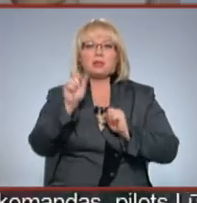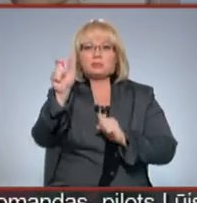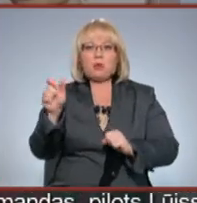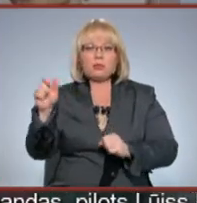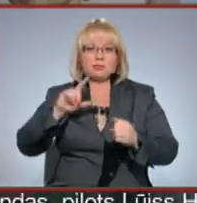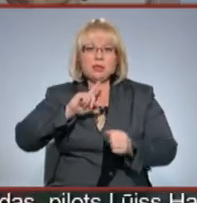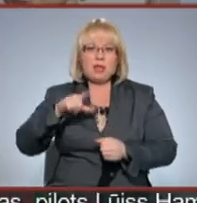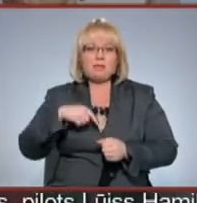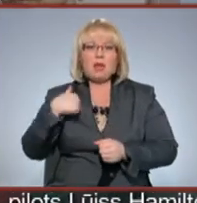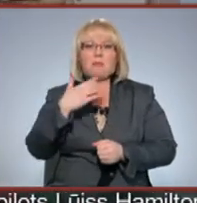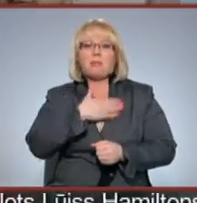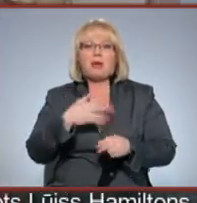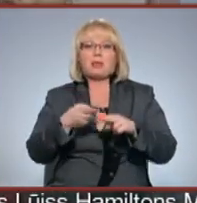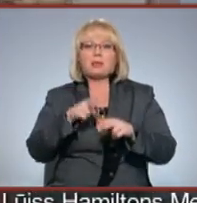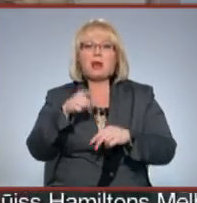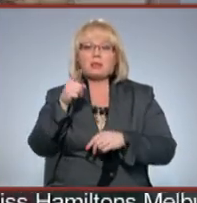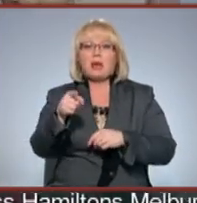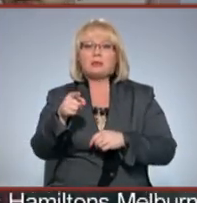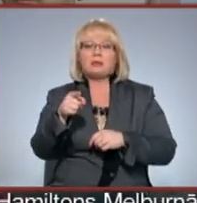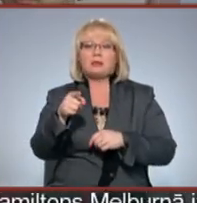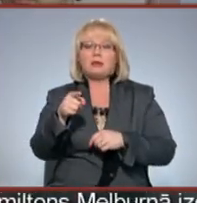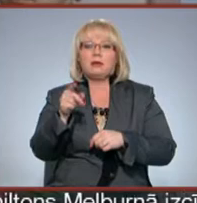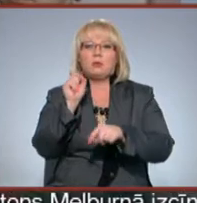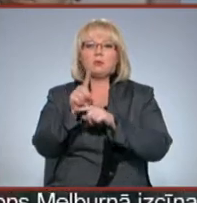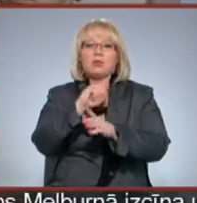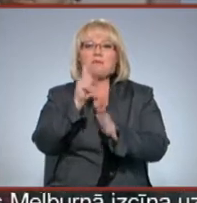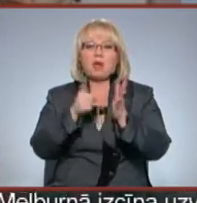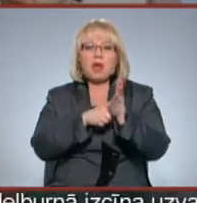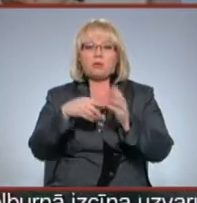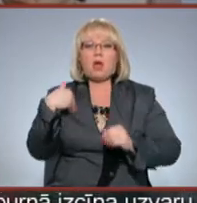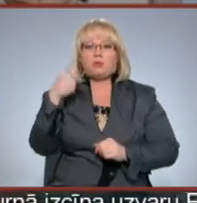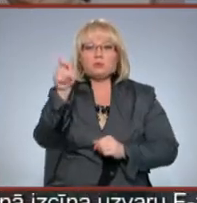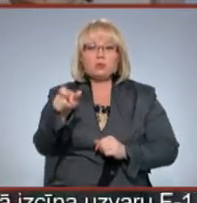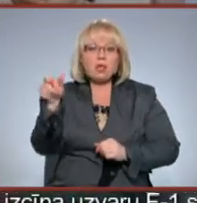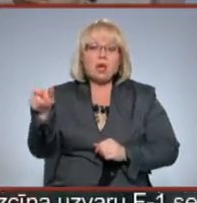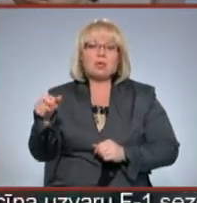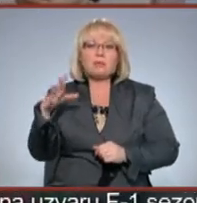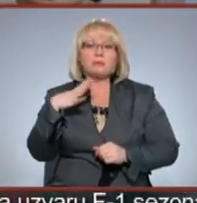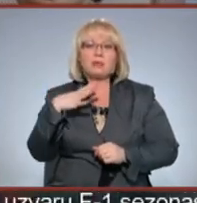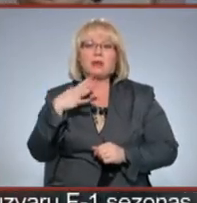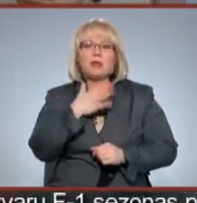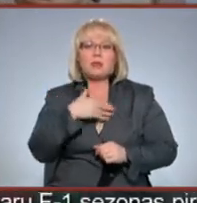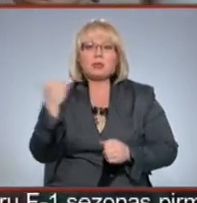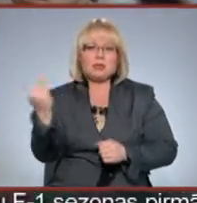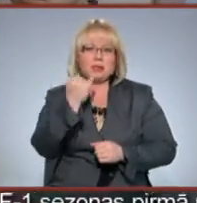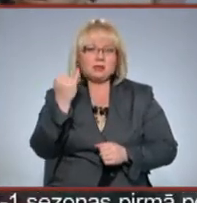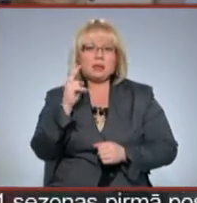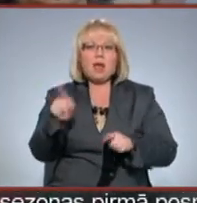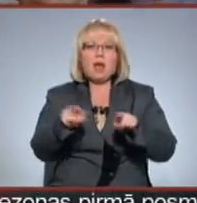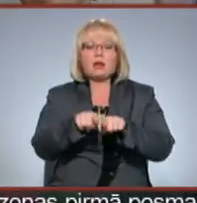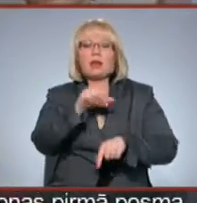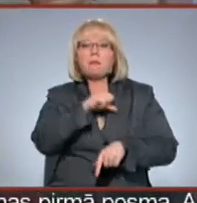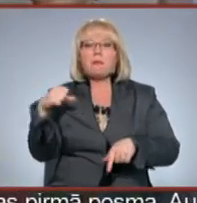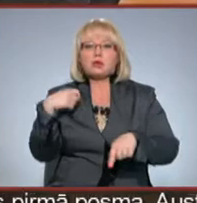Latvijā. Man patika tad, kad uzdev jautājumus skolāni, un tas bija diezgan interesanti, kad viņi arī paši